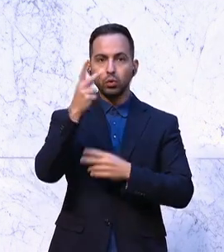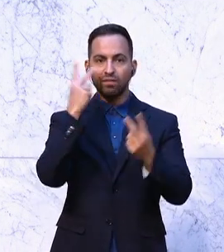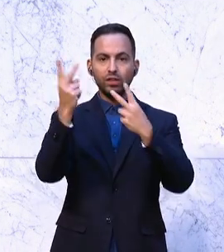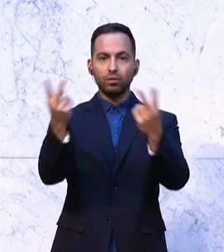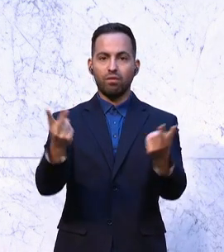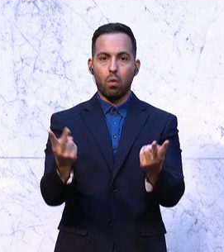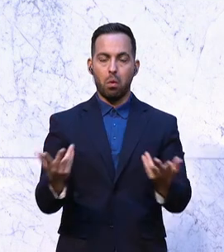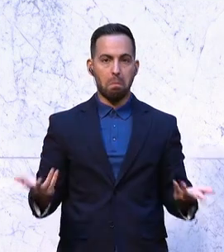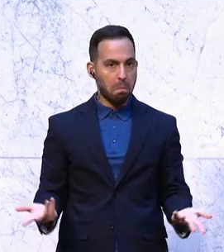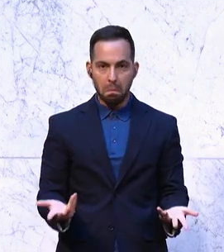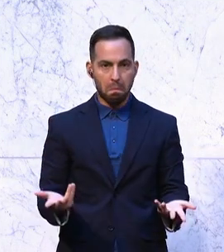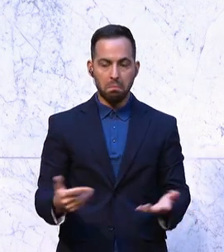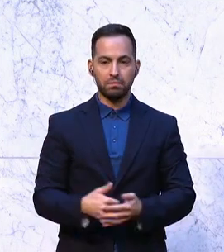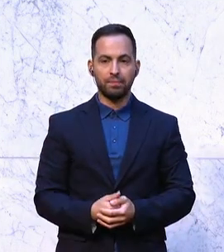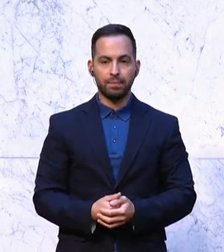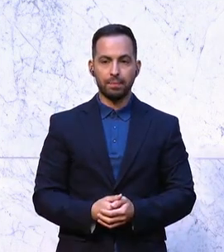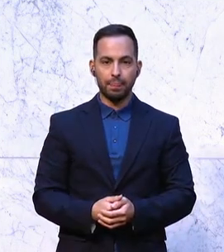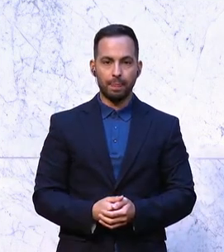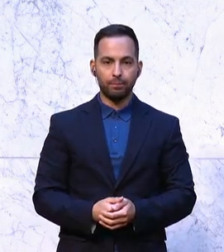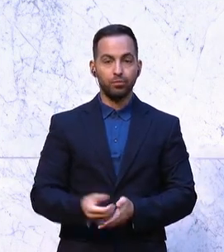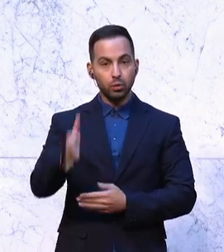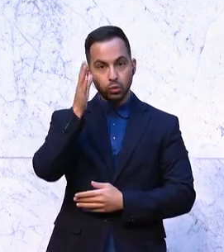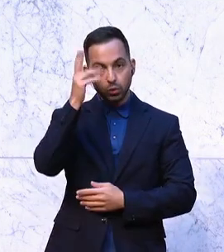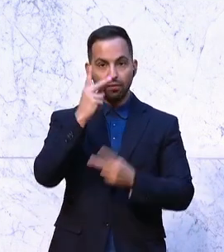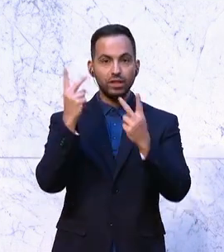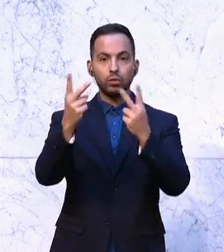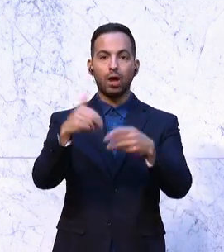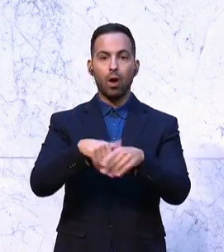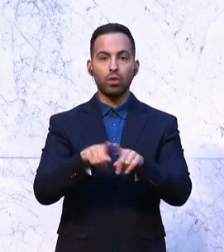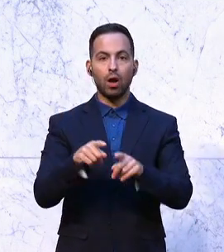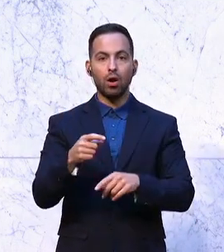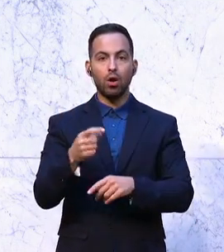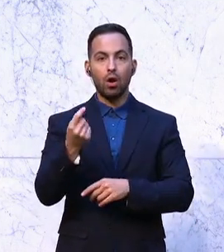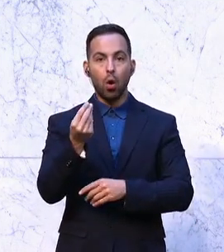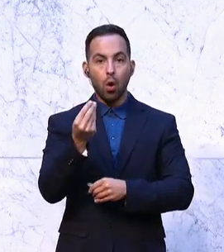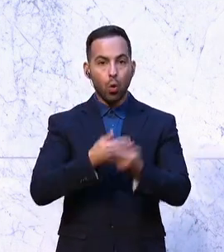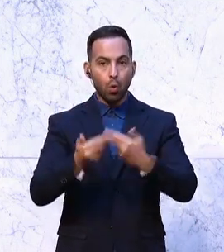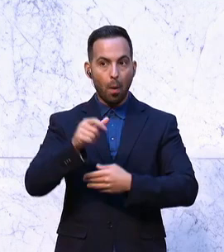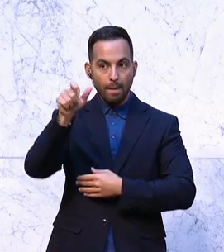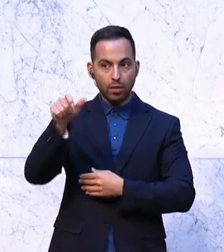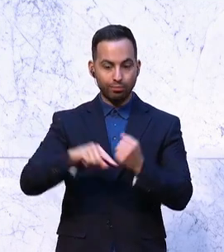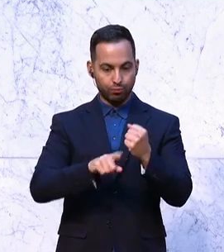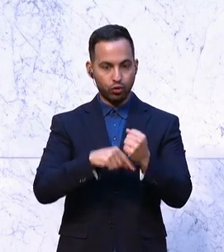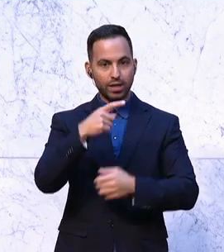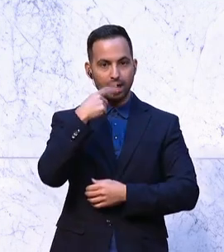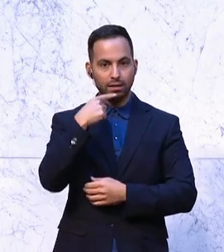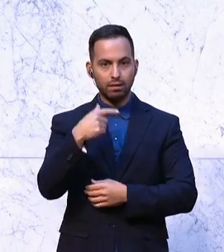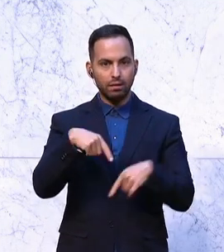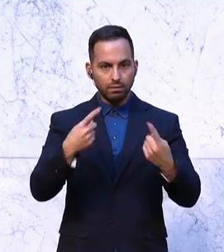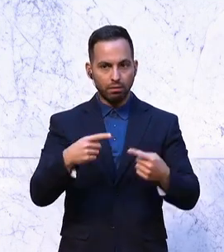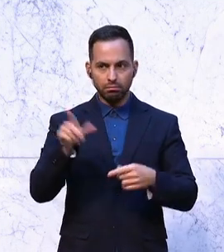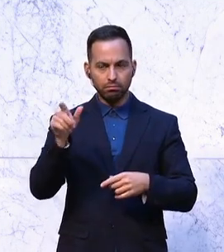Zukunftsvisionen? Wo sind die Zukunftsvisionen, die auch die Ökonominnen und Ökonomen nach der Budgetrede von Ihnen gestern,